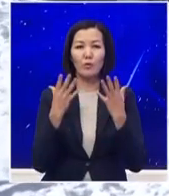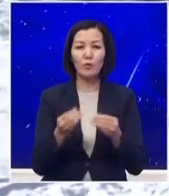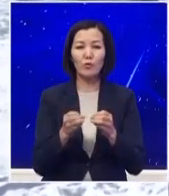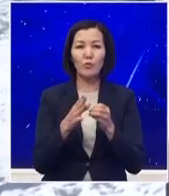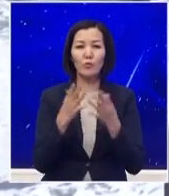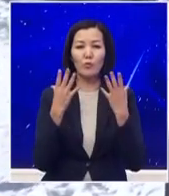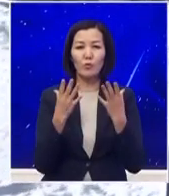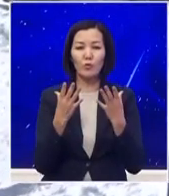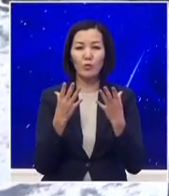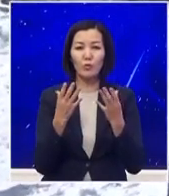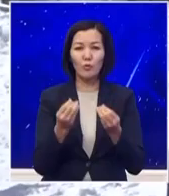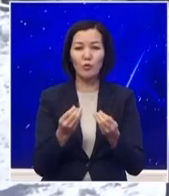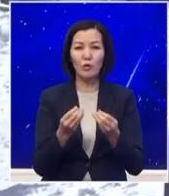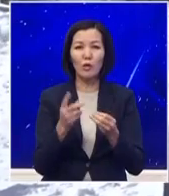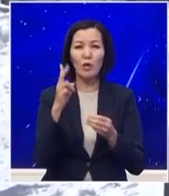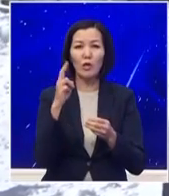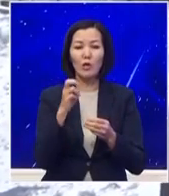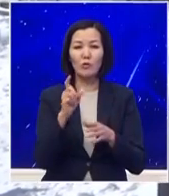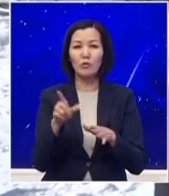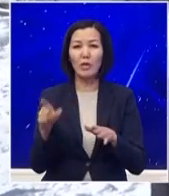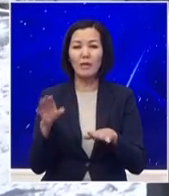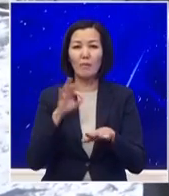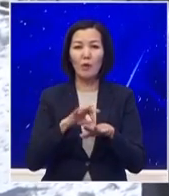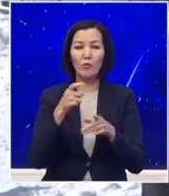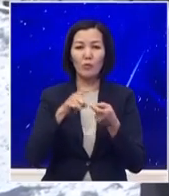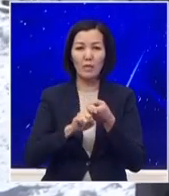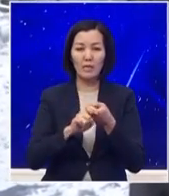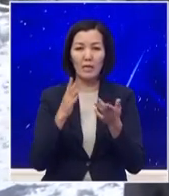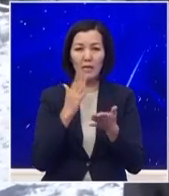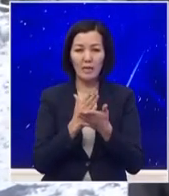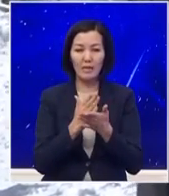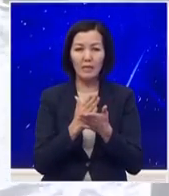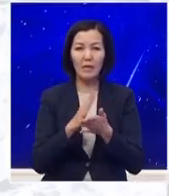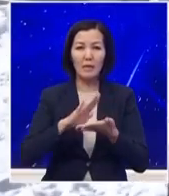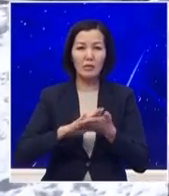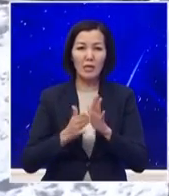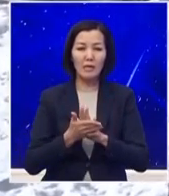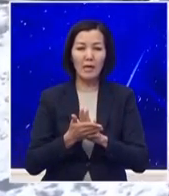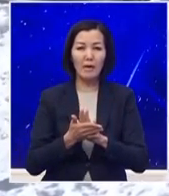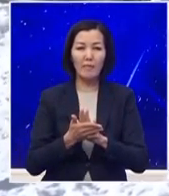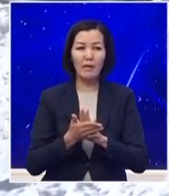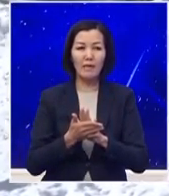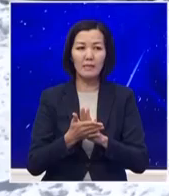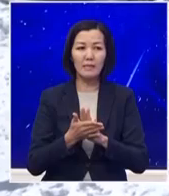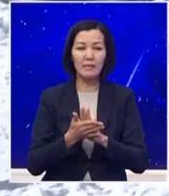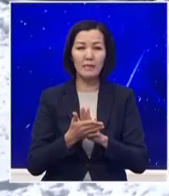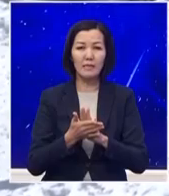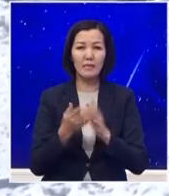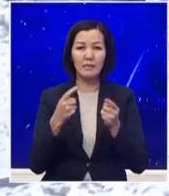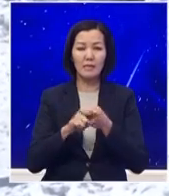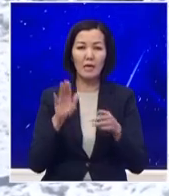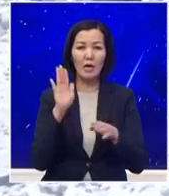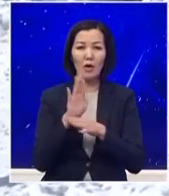ішінде бізде 200 науқас тіркелген. Солан больницы эпид ахуал мен тұрақсыз болғанда бізде қаулы